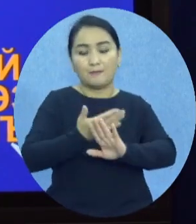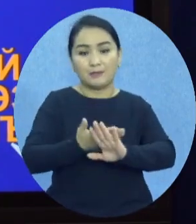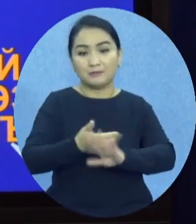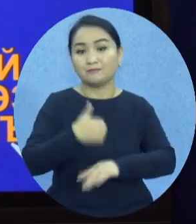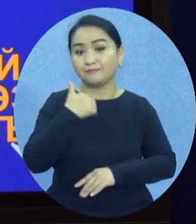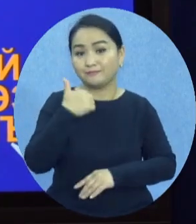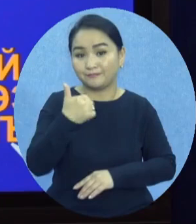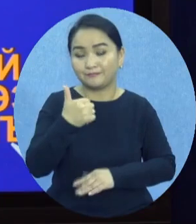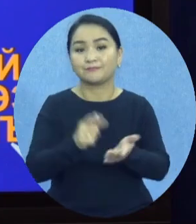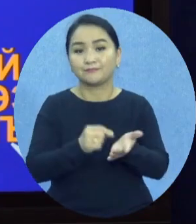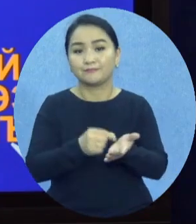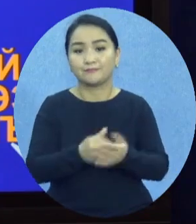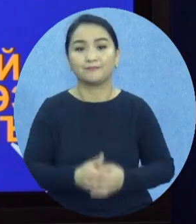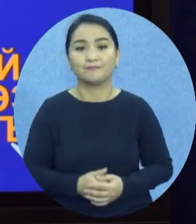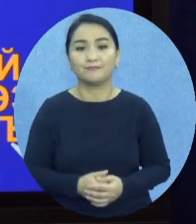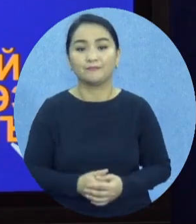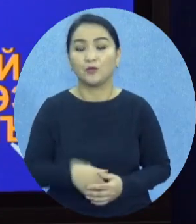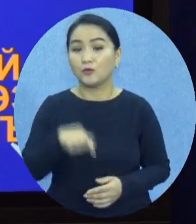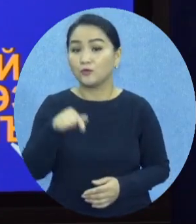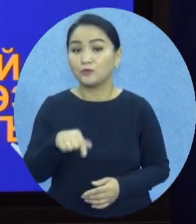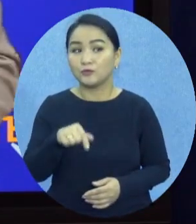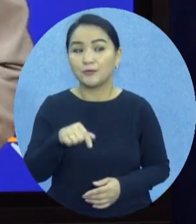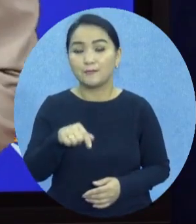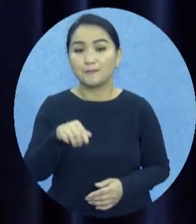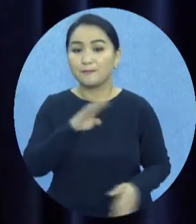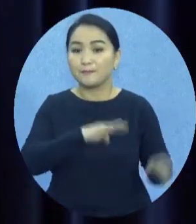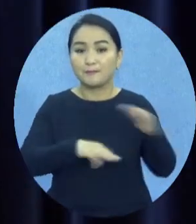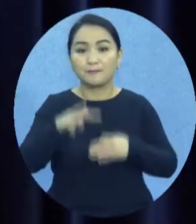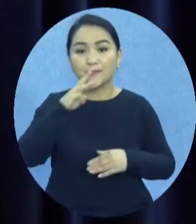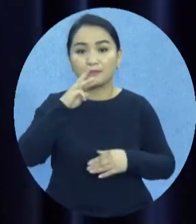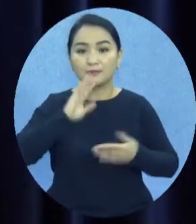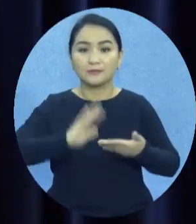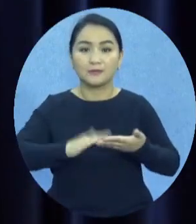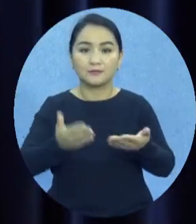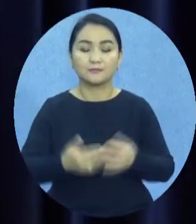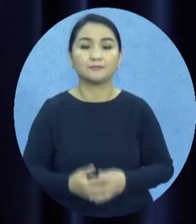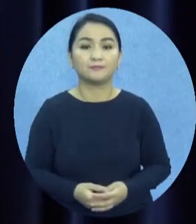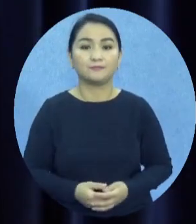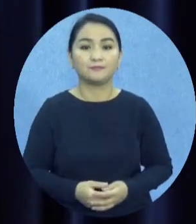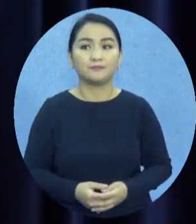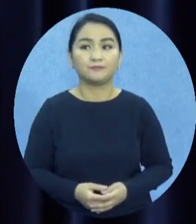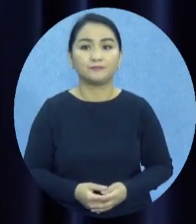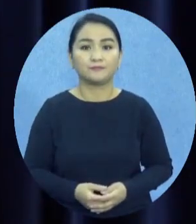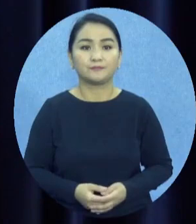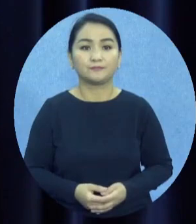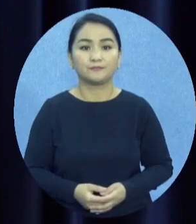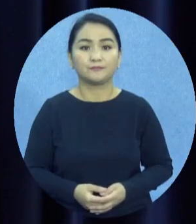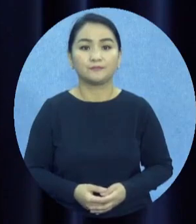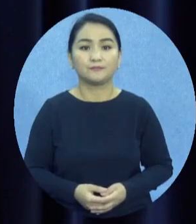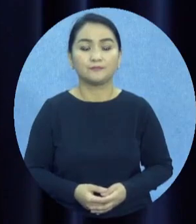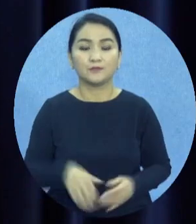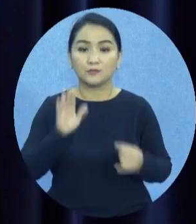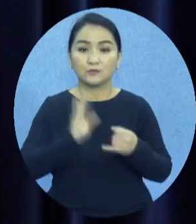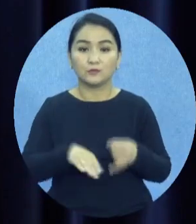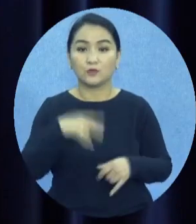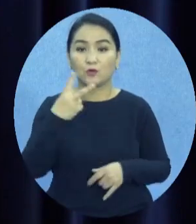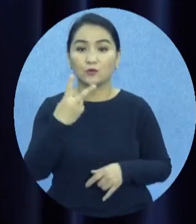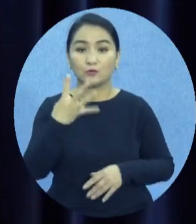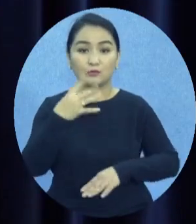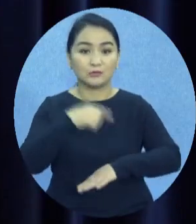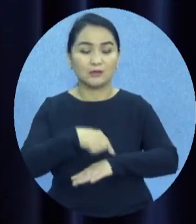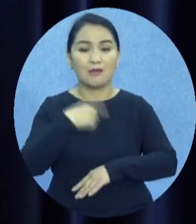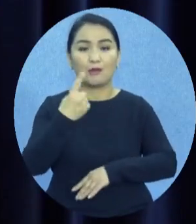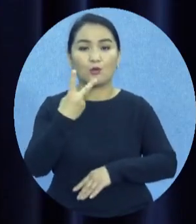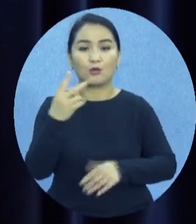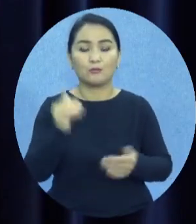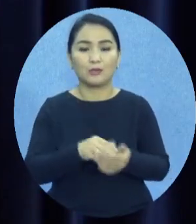дахин анхааруулъя. За ингээд өнөөдрийн нөхцөл байдлын холбоотой мэдээллийг тань танилцуулъя. За сүүлийн 24 цагт